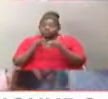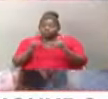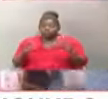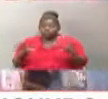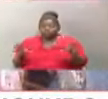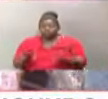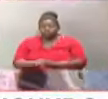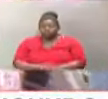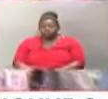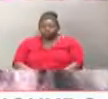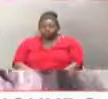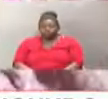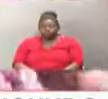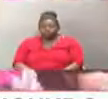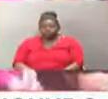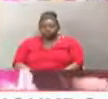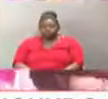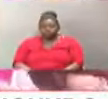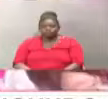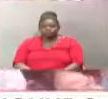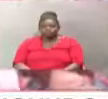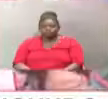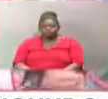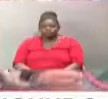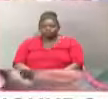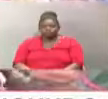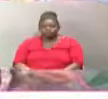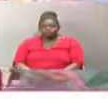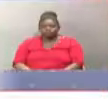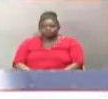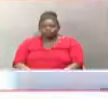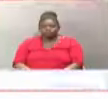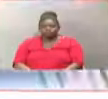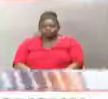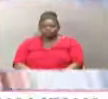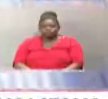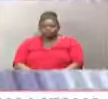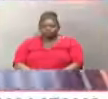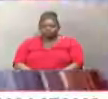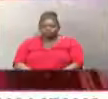Buyondo yakusakidde kuli erino ku Bukedde TV. Hey.